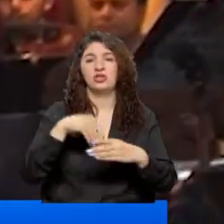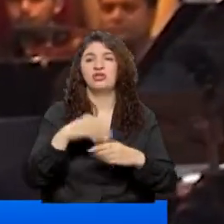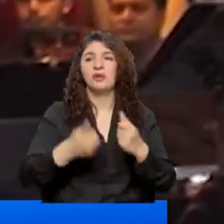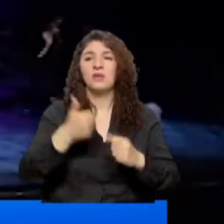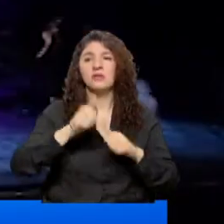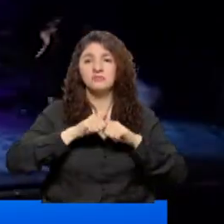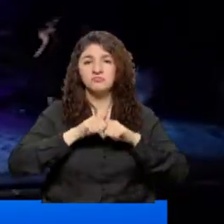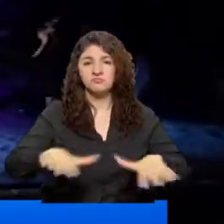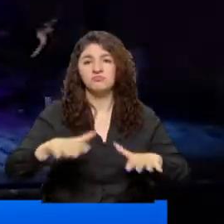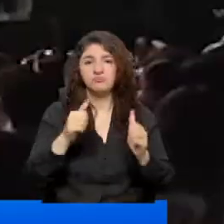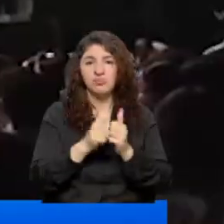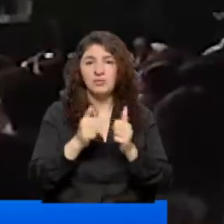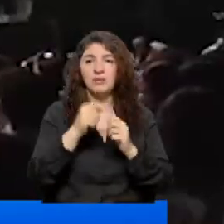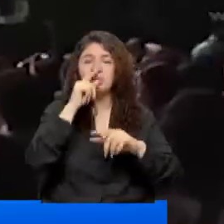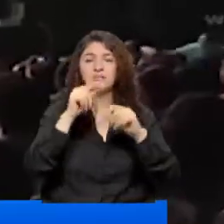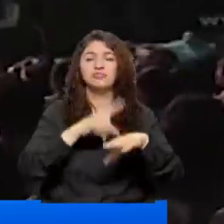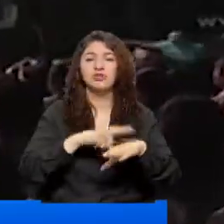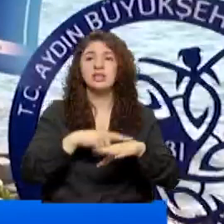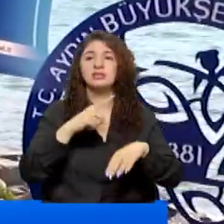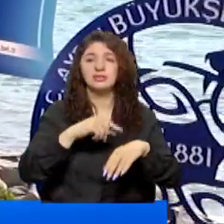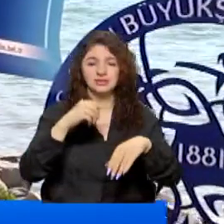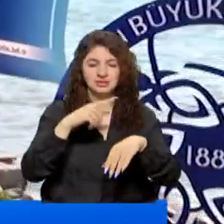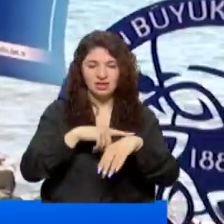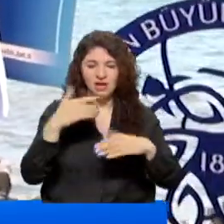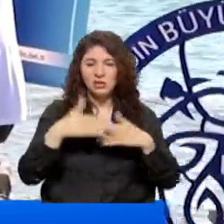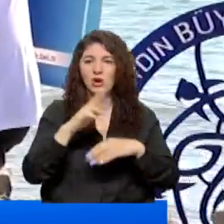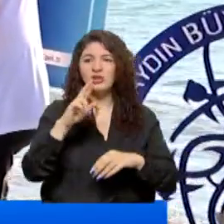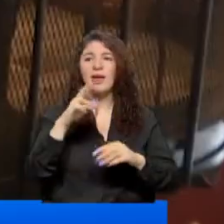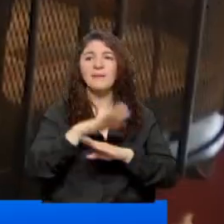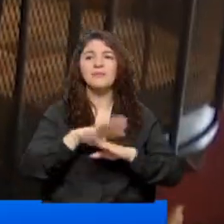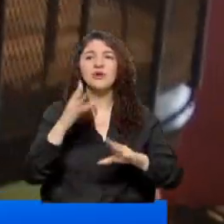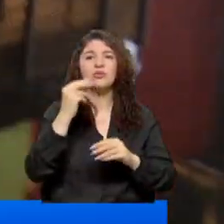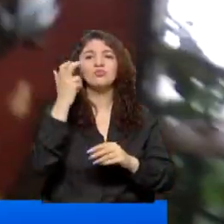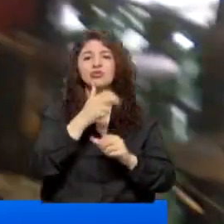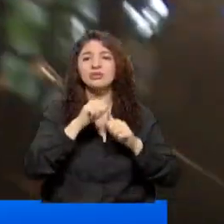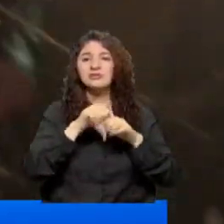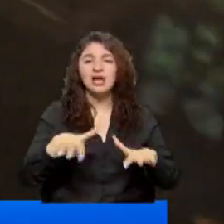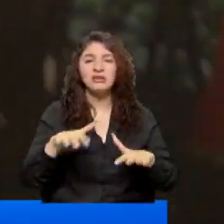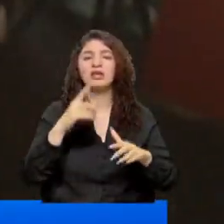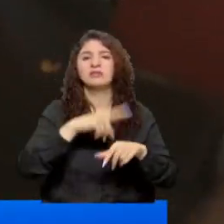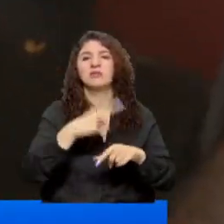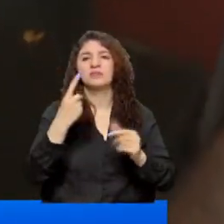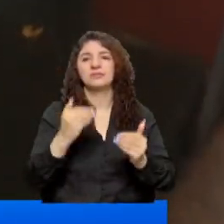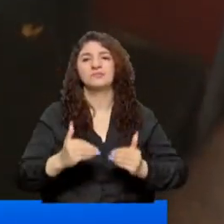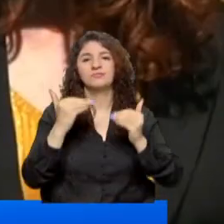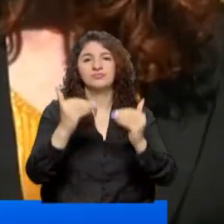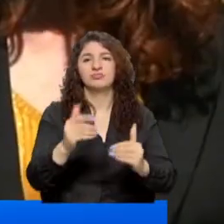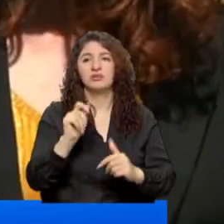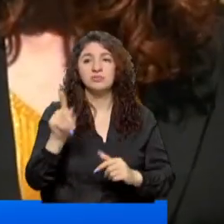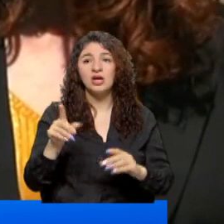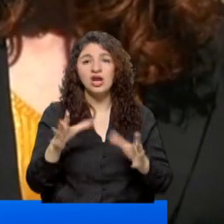Bakanlığı yayınladığı genelge ile pandemi sürecinde saat 24'te sona erecek şekil bu müzik yayını izini Saat bire kadar